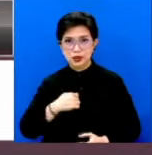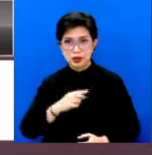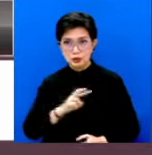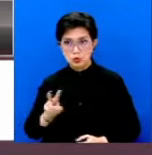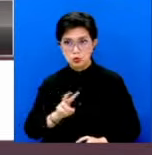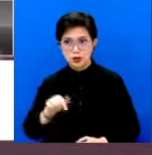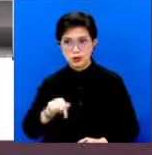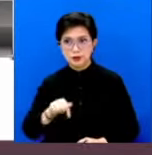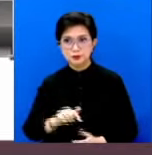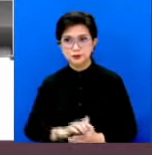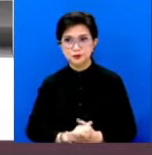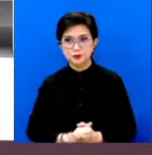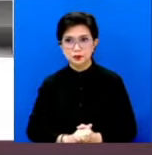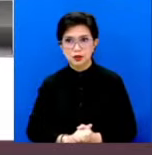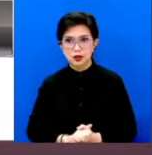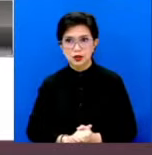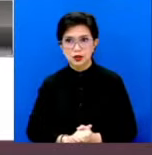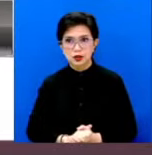akan